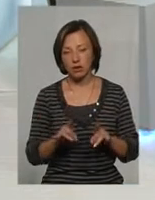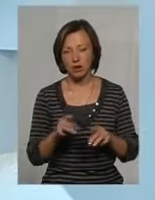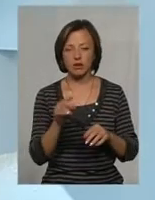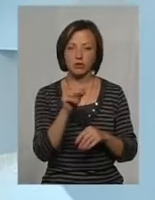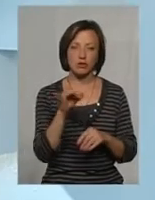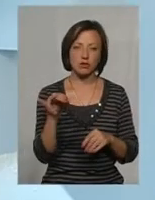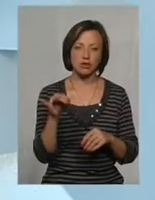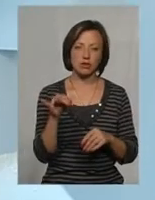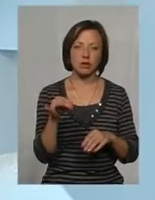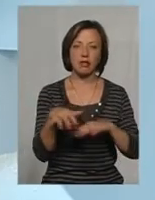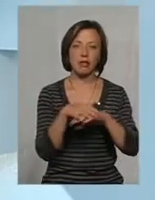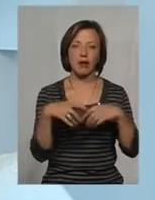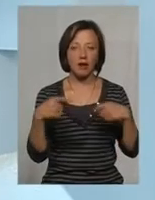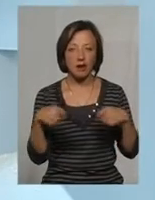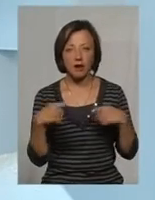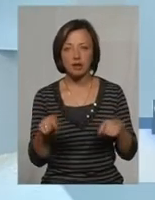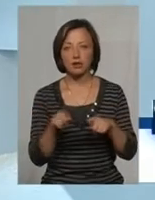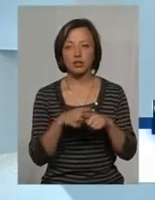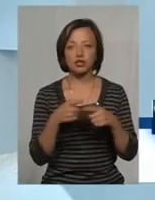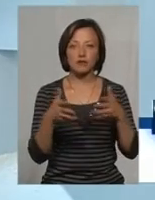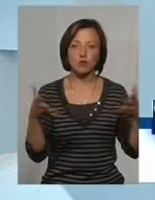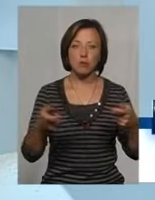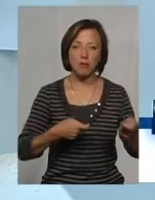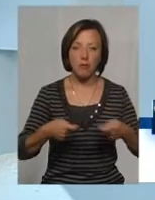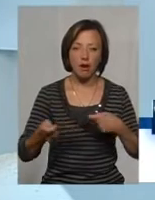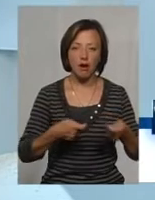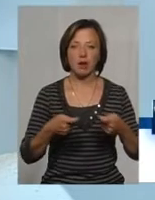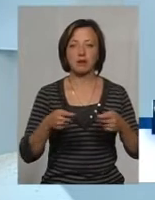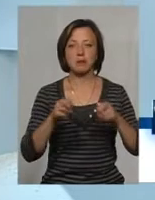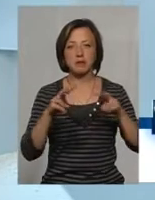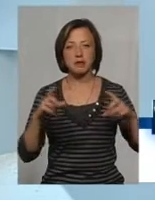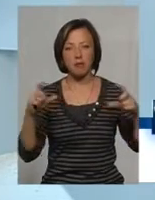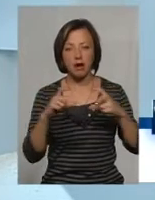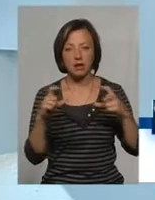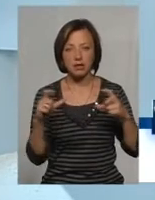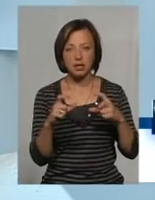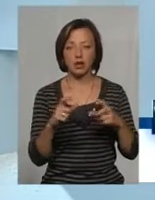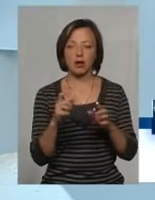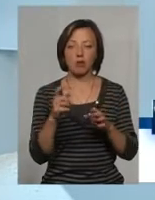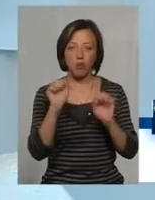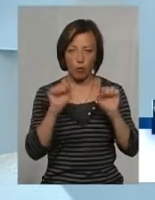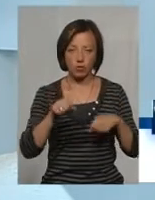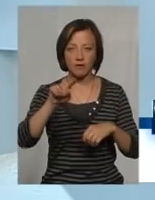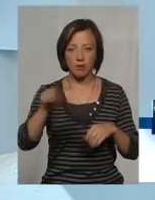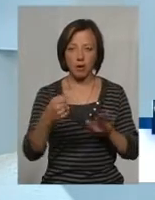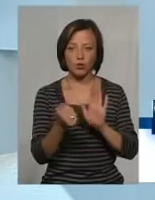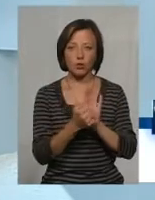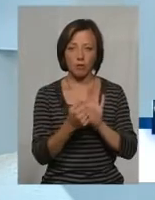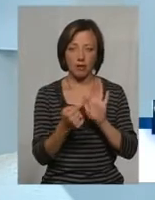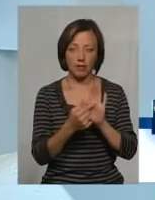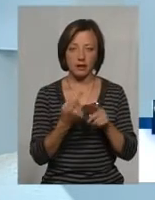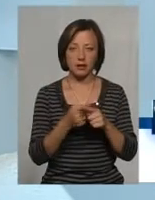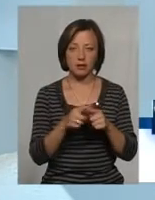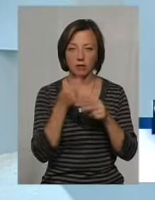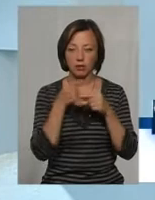харчування, чи на ринку, чи в супермаркеті, чи в спеціалізованому магазині супровідні документи на даний харчовий продукт.